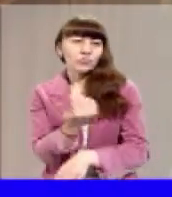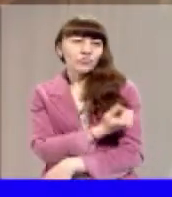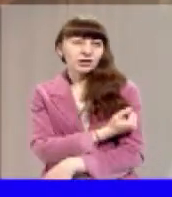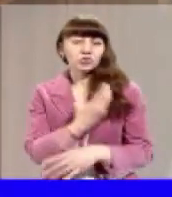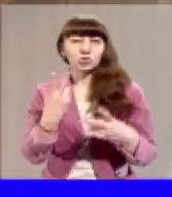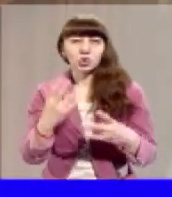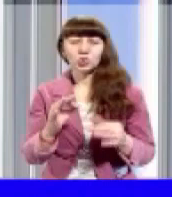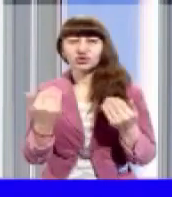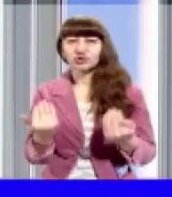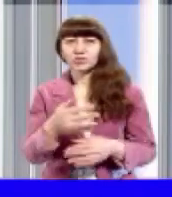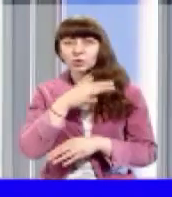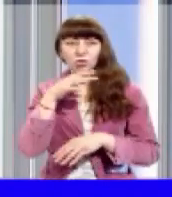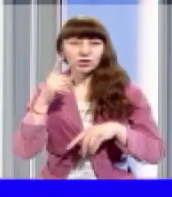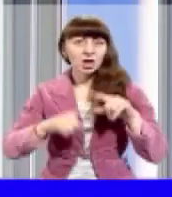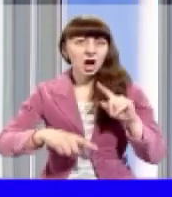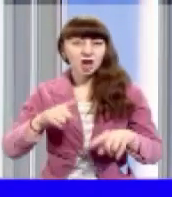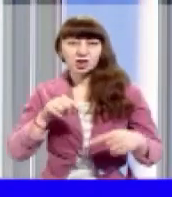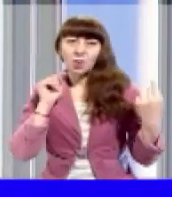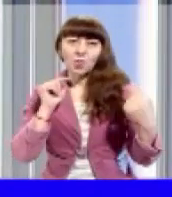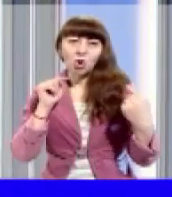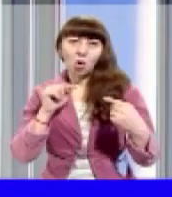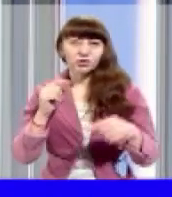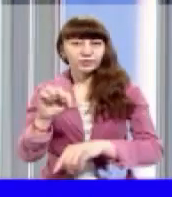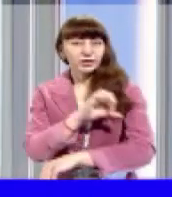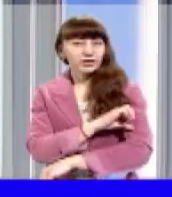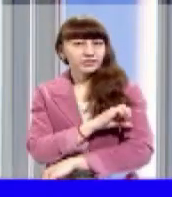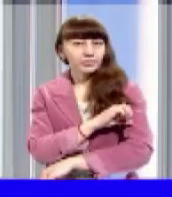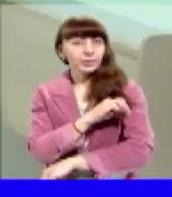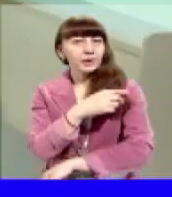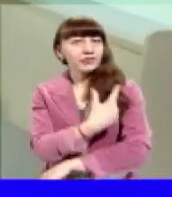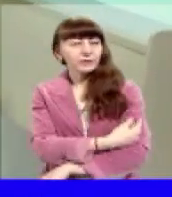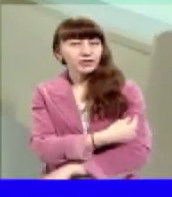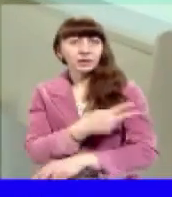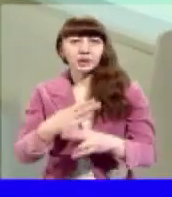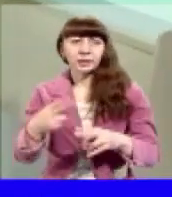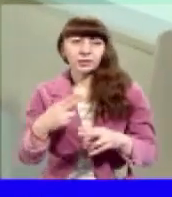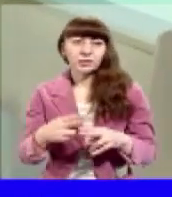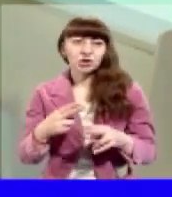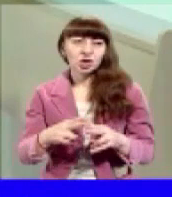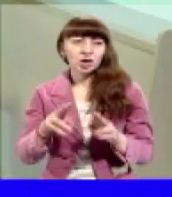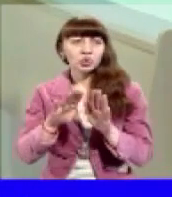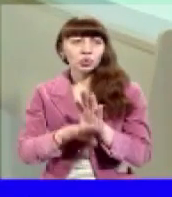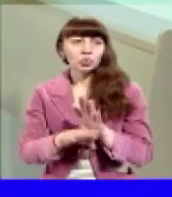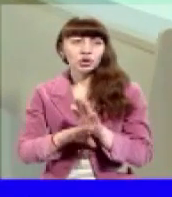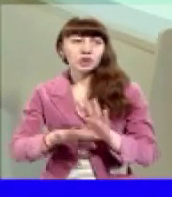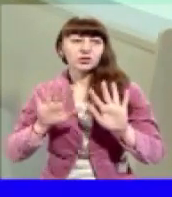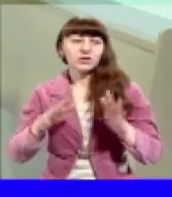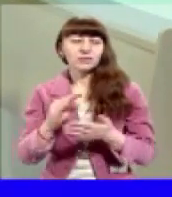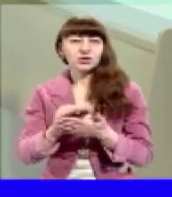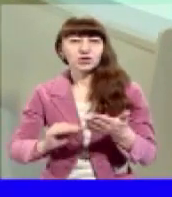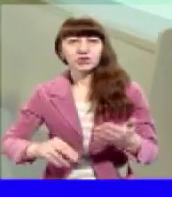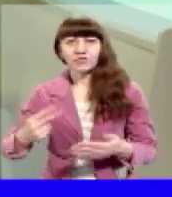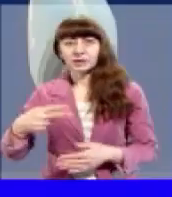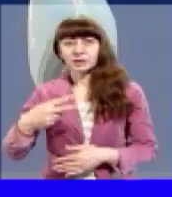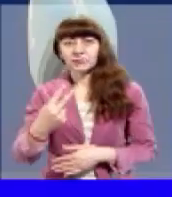ата-аналар екпеге қарсы. Осылайша жағдайды оңалтуға кедергі келтіруде. 22 күннің ішінде ауру белгілері 100